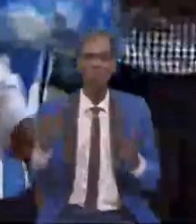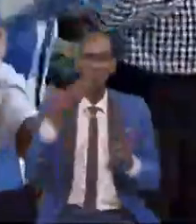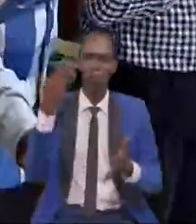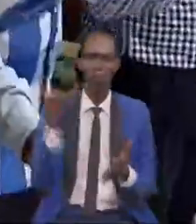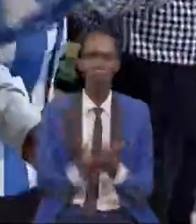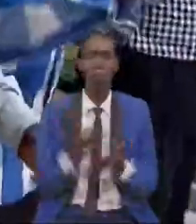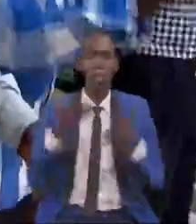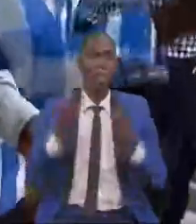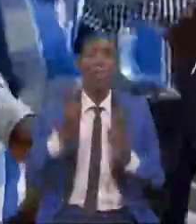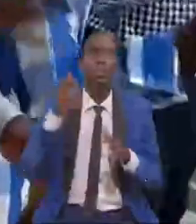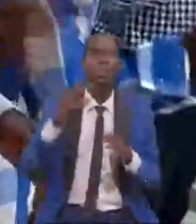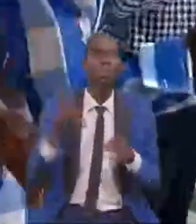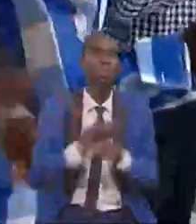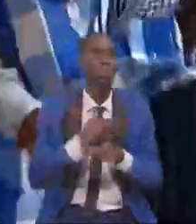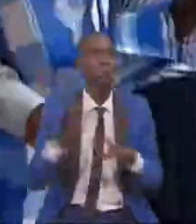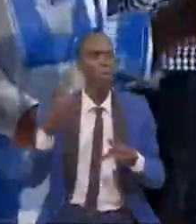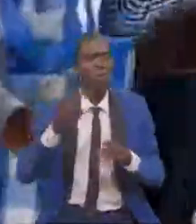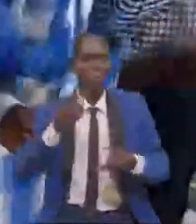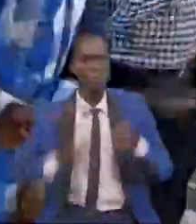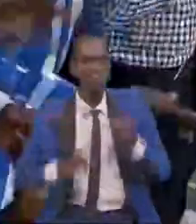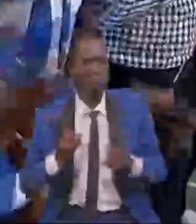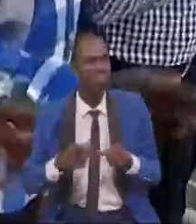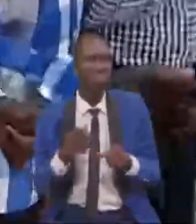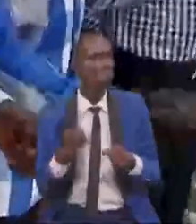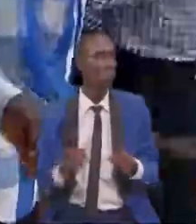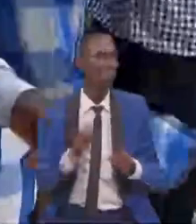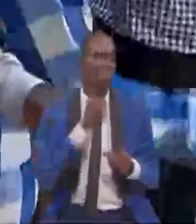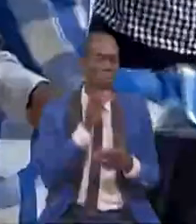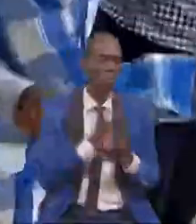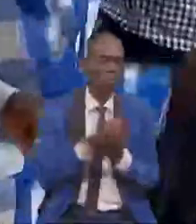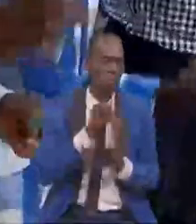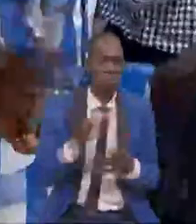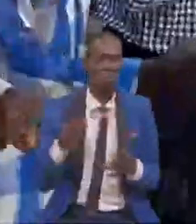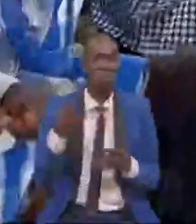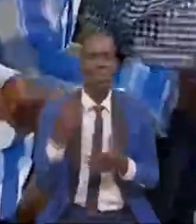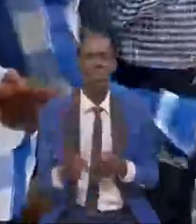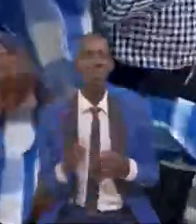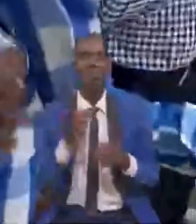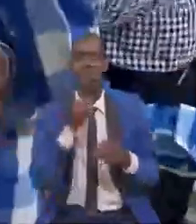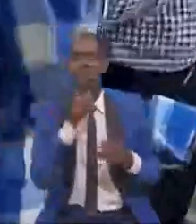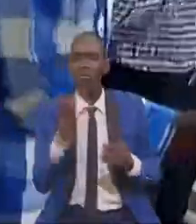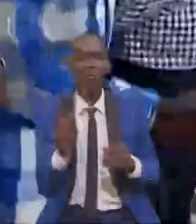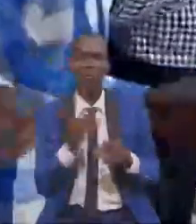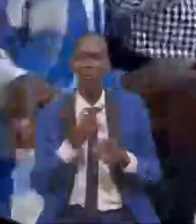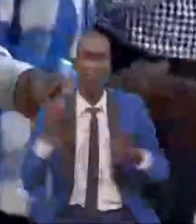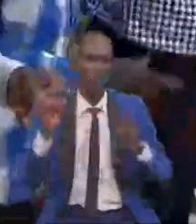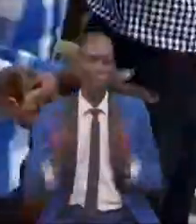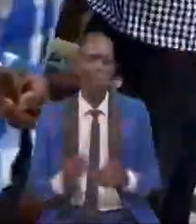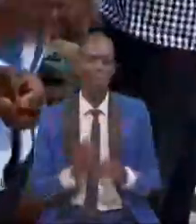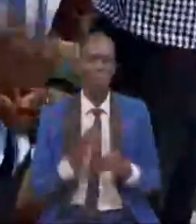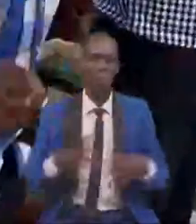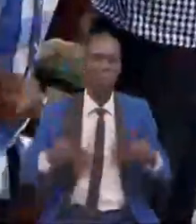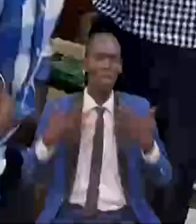le doute, l'incrédulité, qu'il ôte la faiblesse de votre vie, qu'il